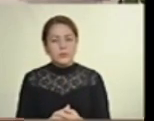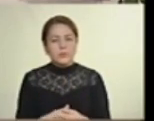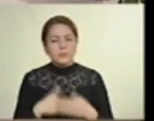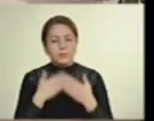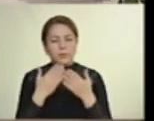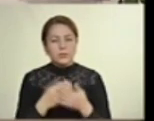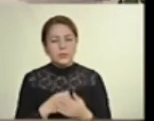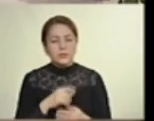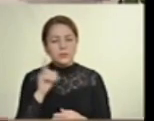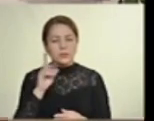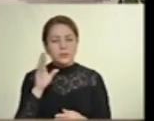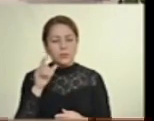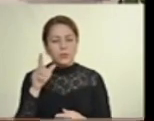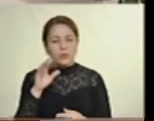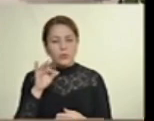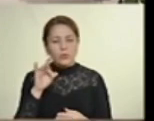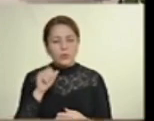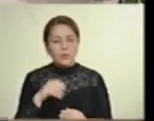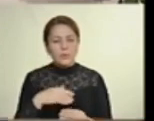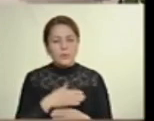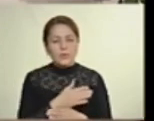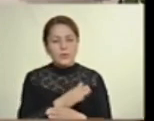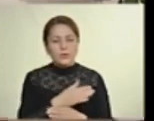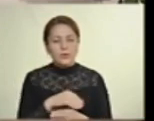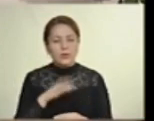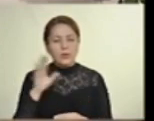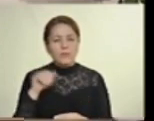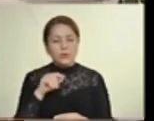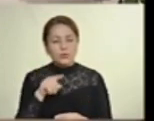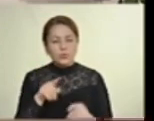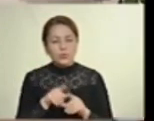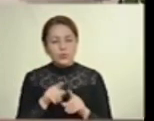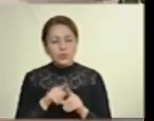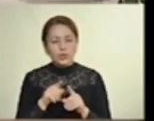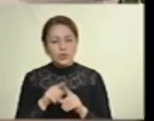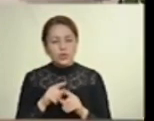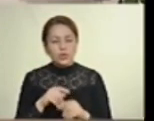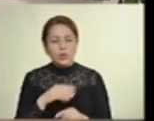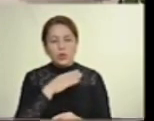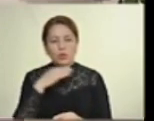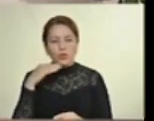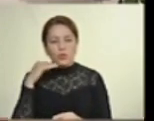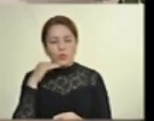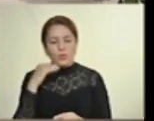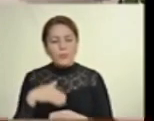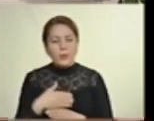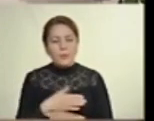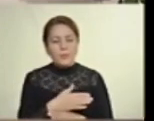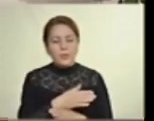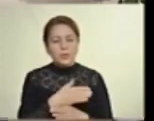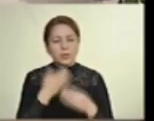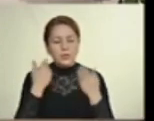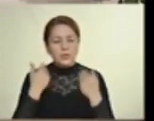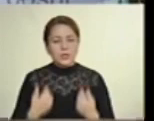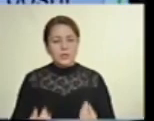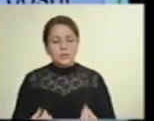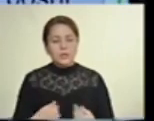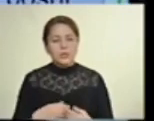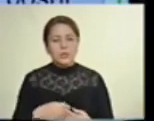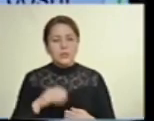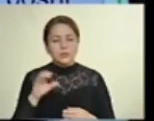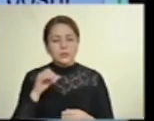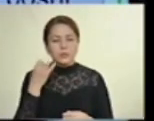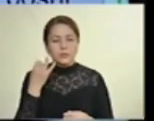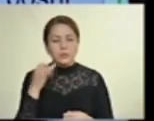Mana zog'ora baliq. Zog'ora baliq va shunga o'xshagan ko'pchilik baliqlarning tanasi suyri